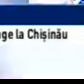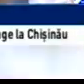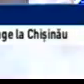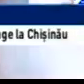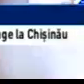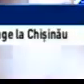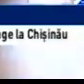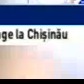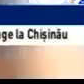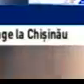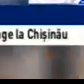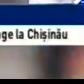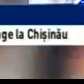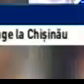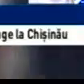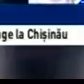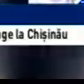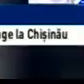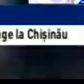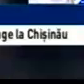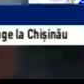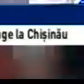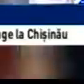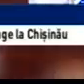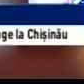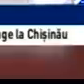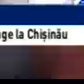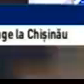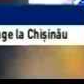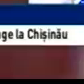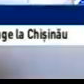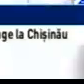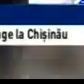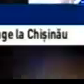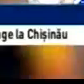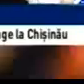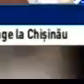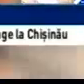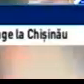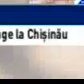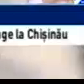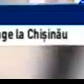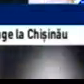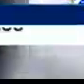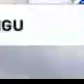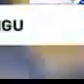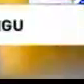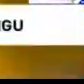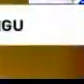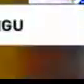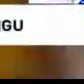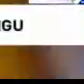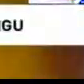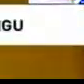întoarsă. În această seară, marșul centenarului va ajunge la Călăraș, iar sâmbătă ar trebui să încheie marșul în Piața Marii Adunări Naționale. Au pornit